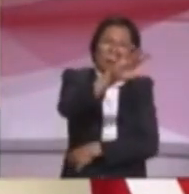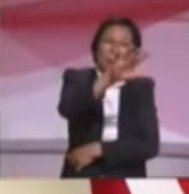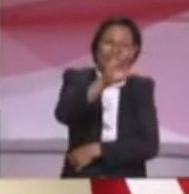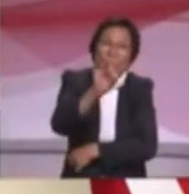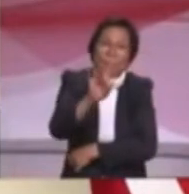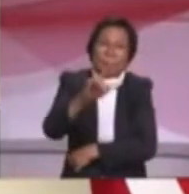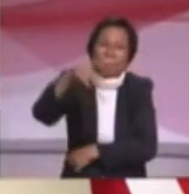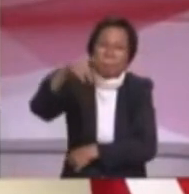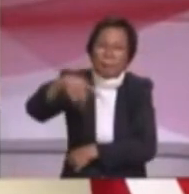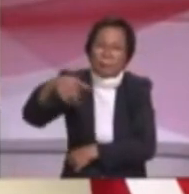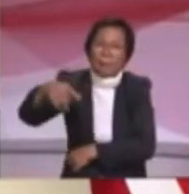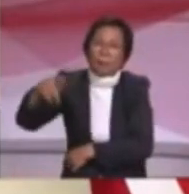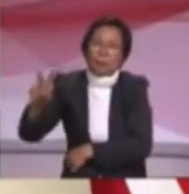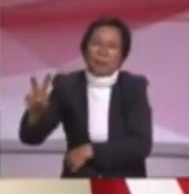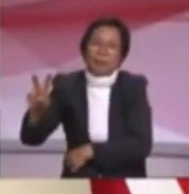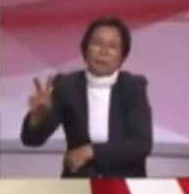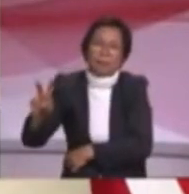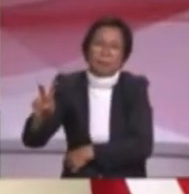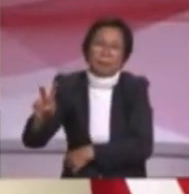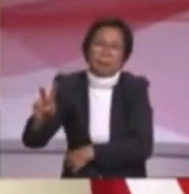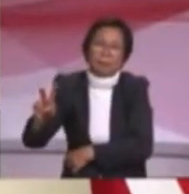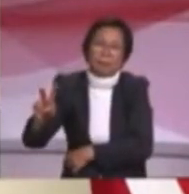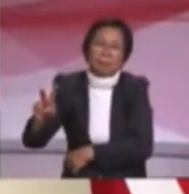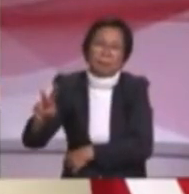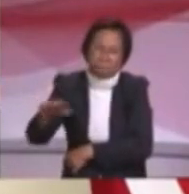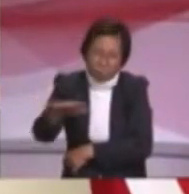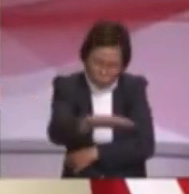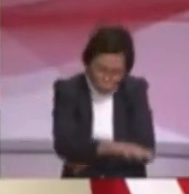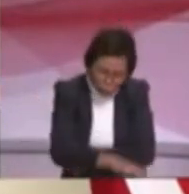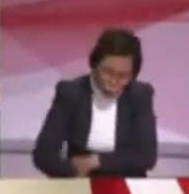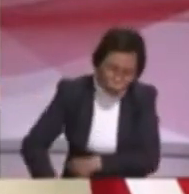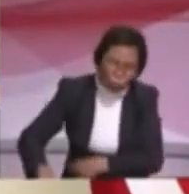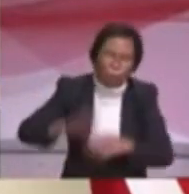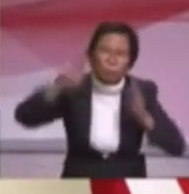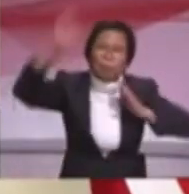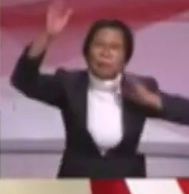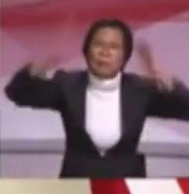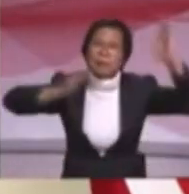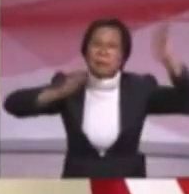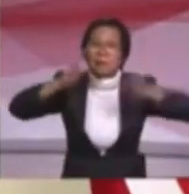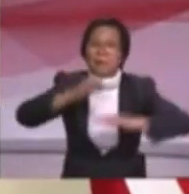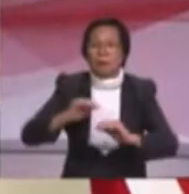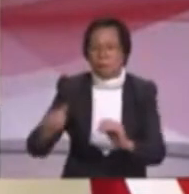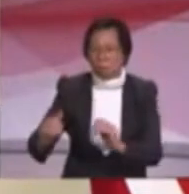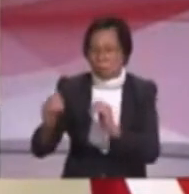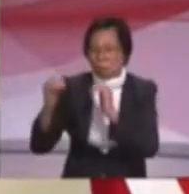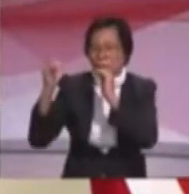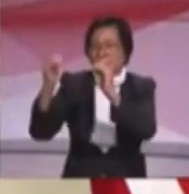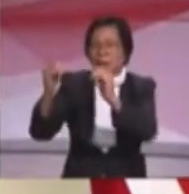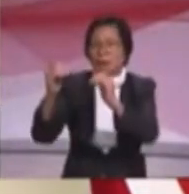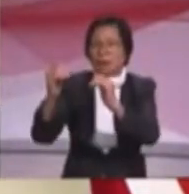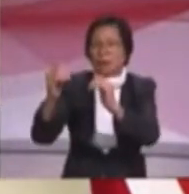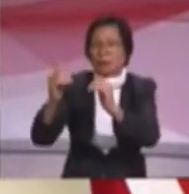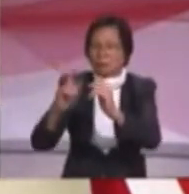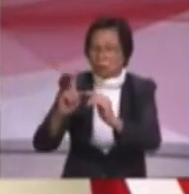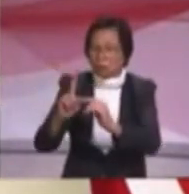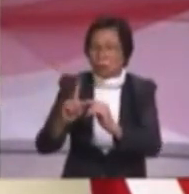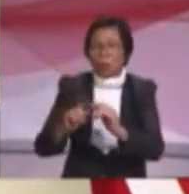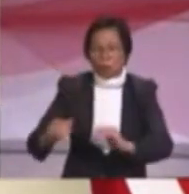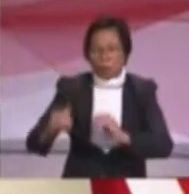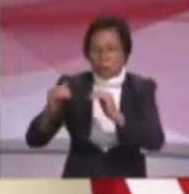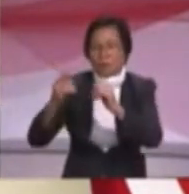58 pusat vaksin ATM di seluruh negara. Dan fasa 1B